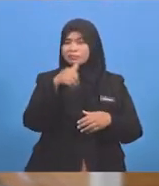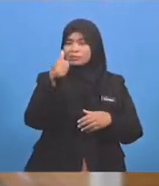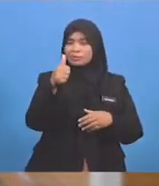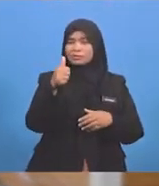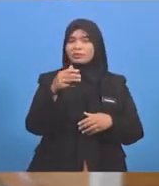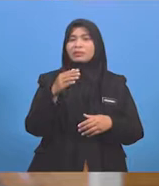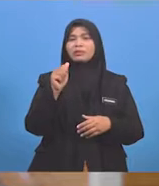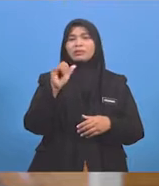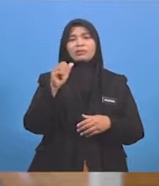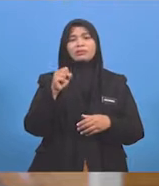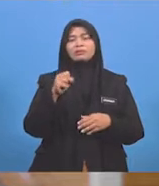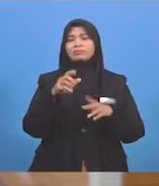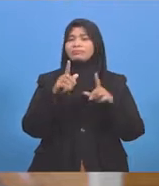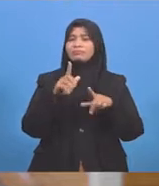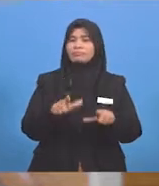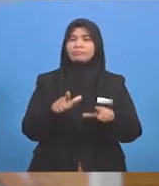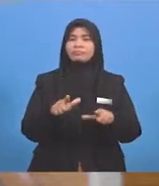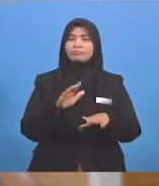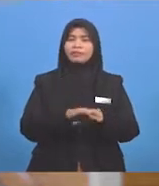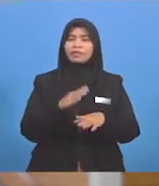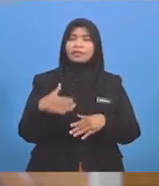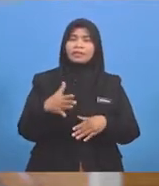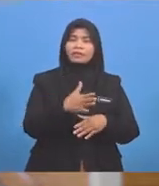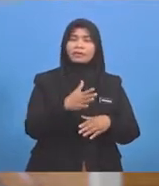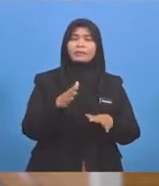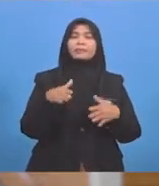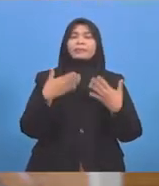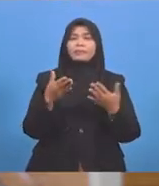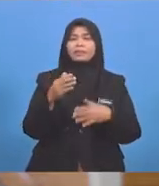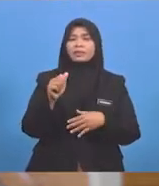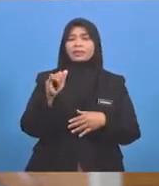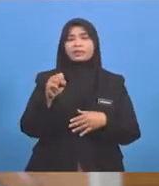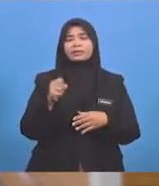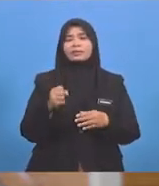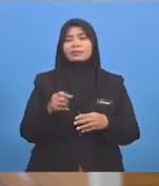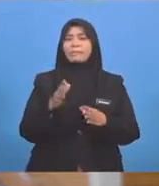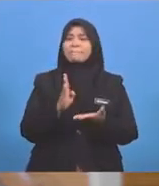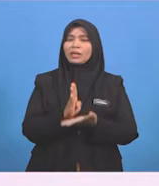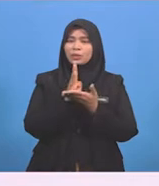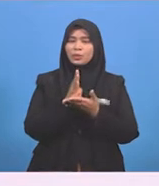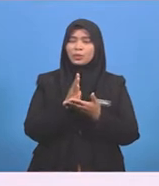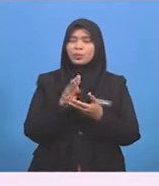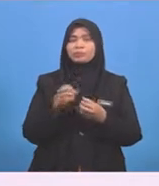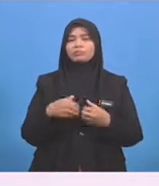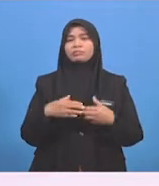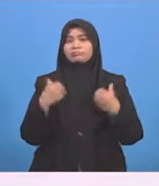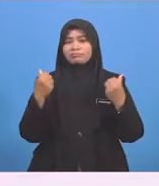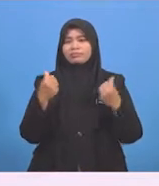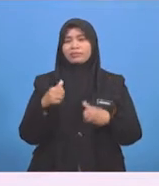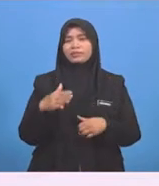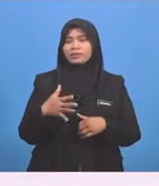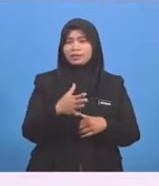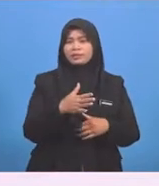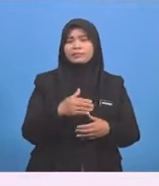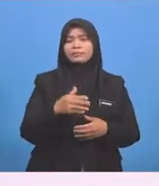diletakkan di atas ikan. Bagaimanakah ais membantu mengekalkan kesegaran ikan yang dijual? Haba